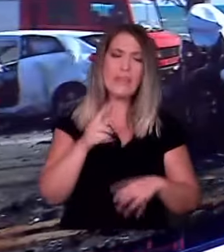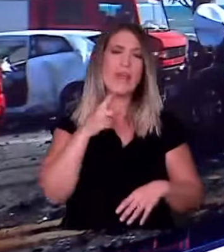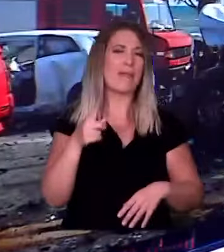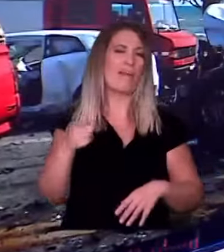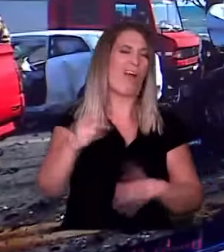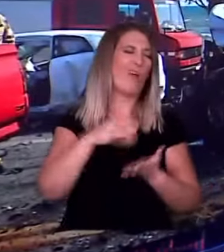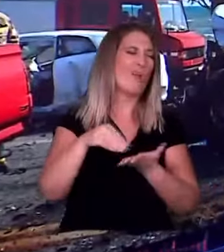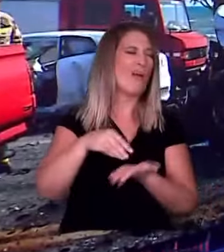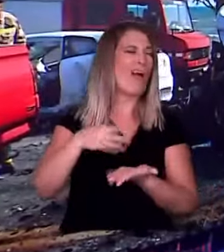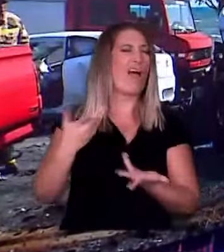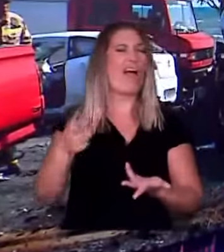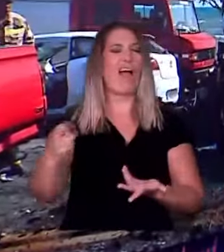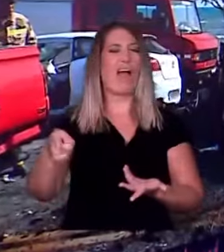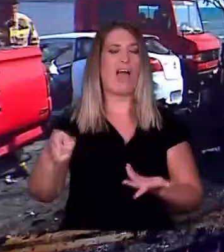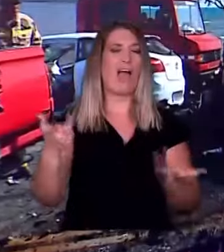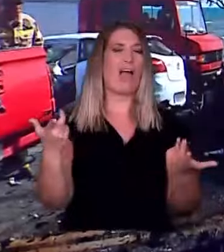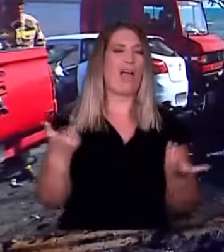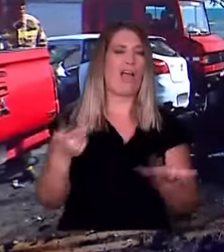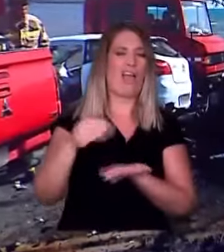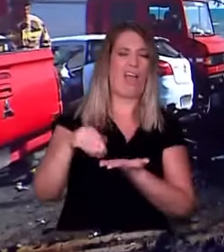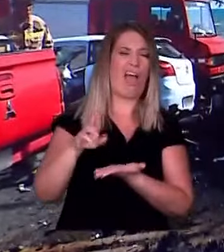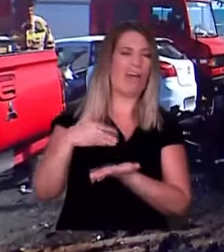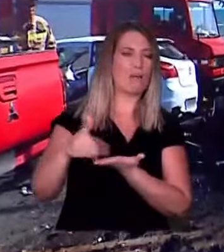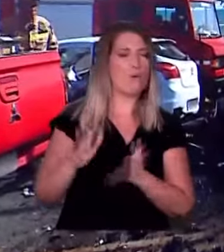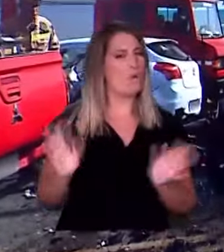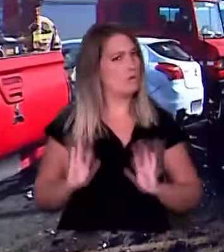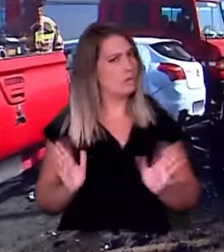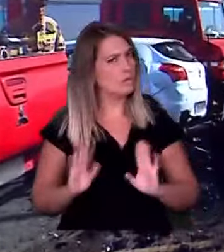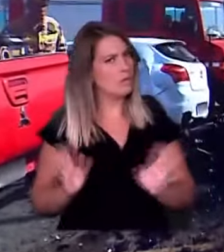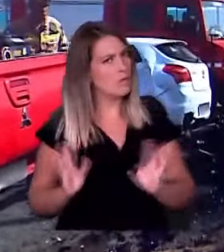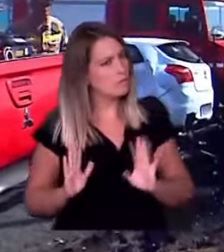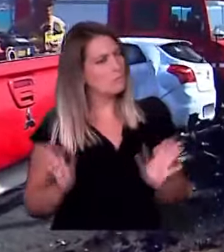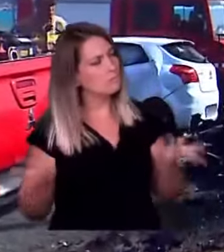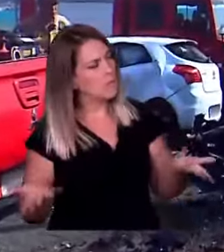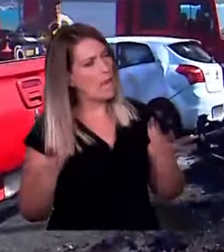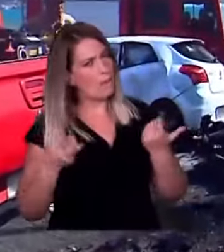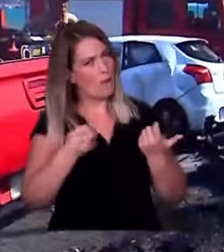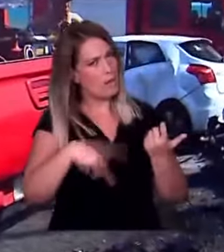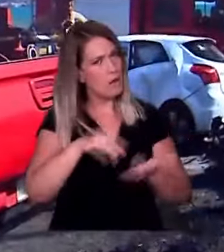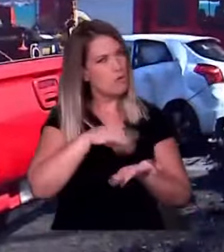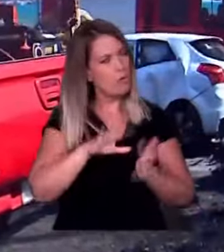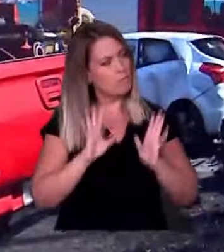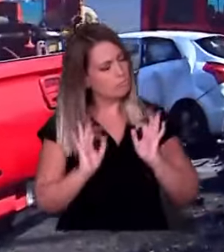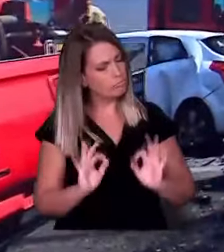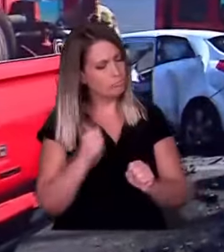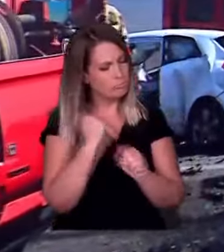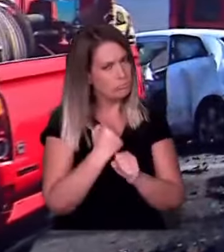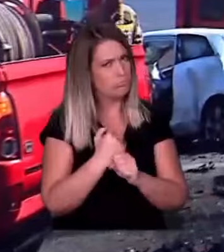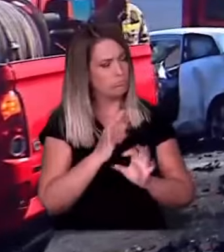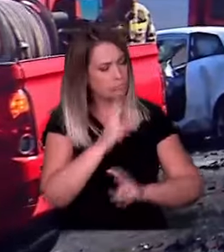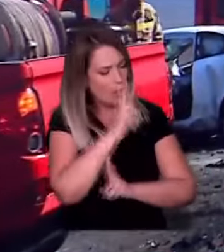Υπάρχουν Έλληνες πολίτες Ρωμά που δίνουν πολύ δύσκολη μάχη για το μεροκάμα του και που ζουν σε αντίξωες συνθήκες και που